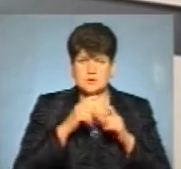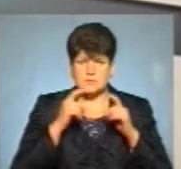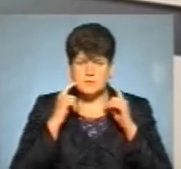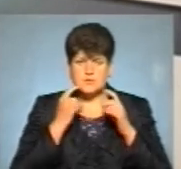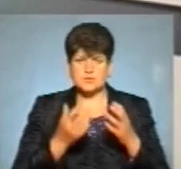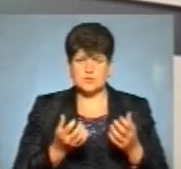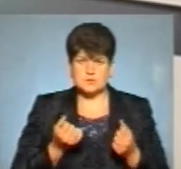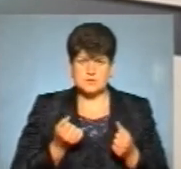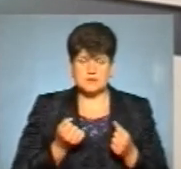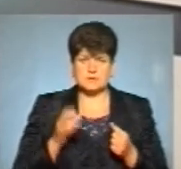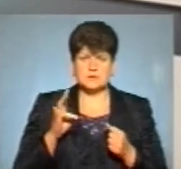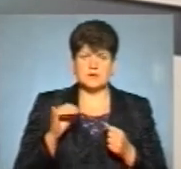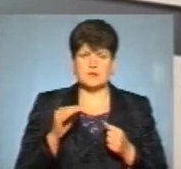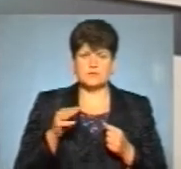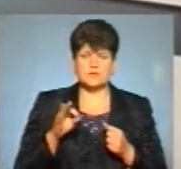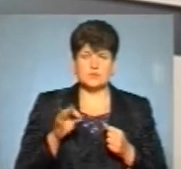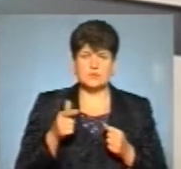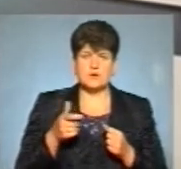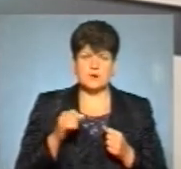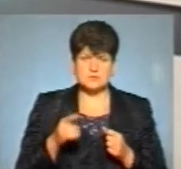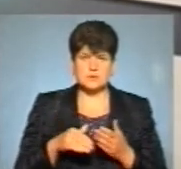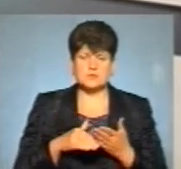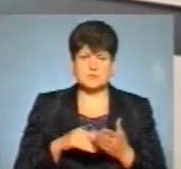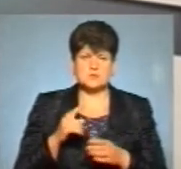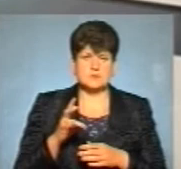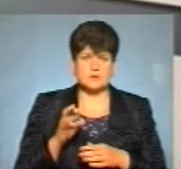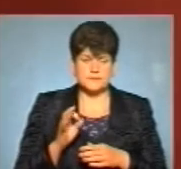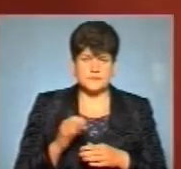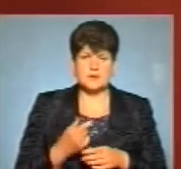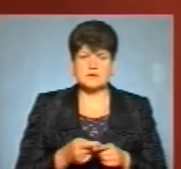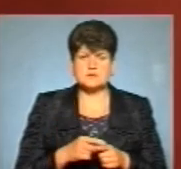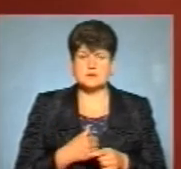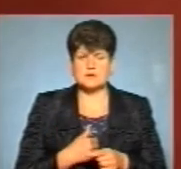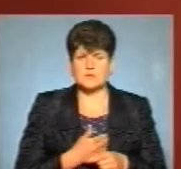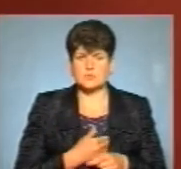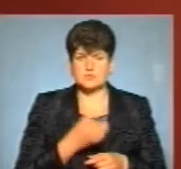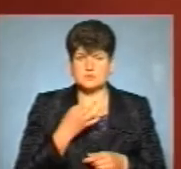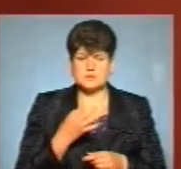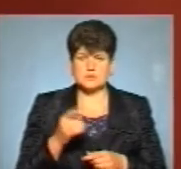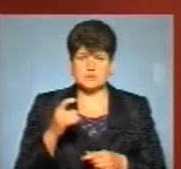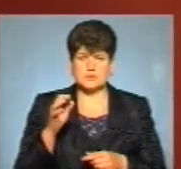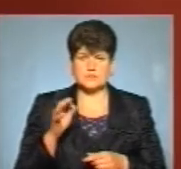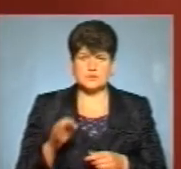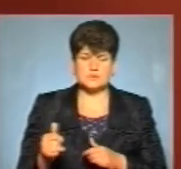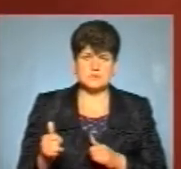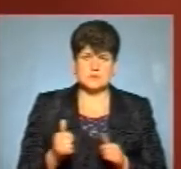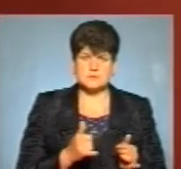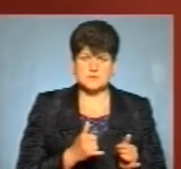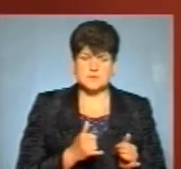від Нафтогазу як допомога для ЗНО. Це, я хочу сказати, 100% забезпечення